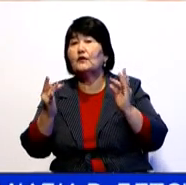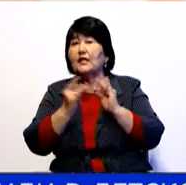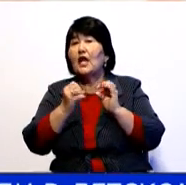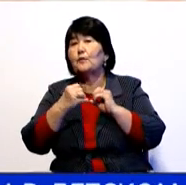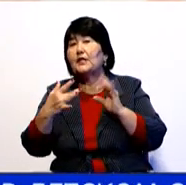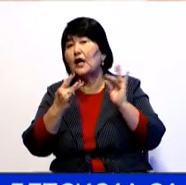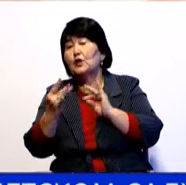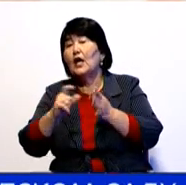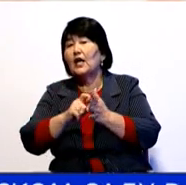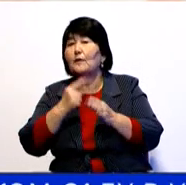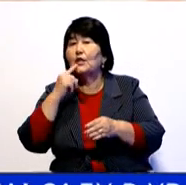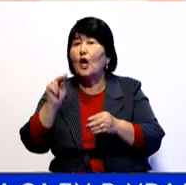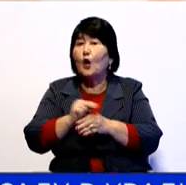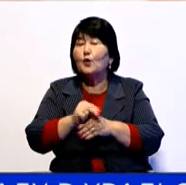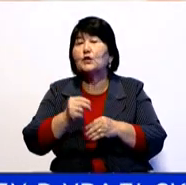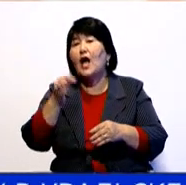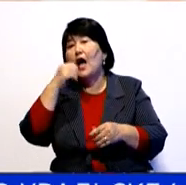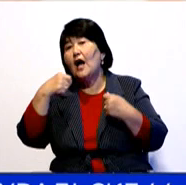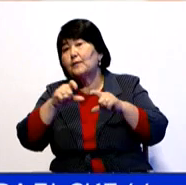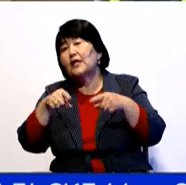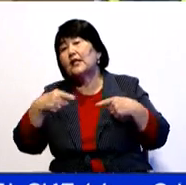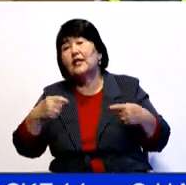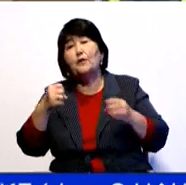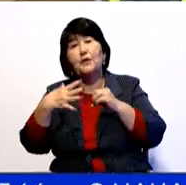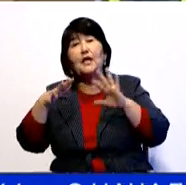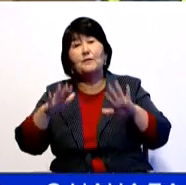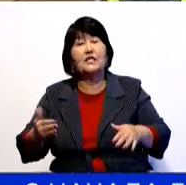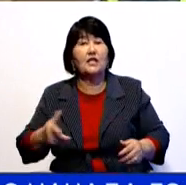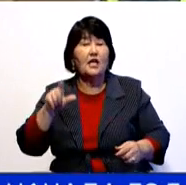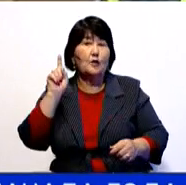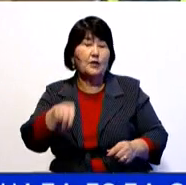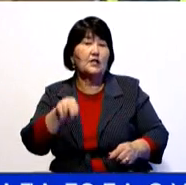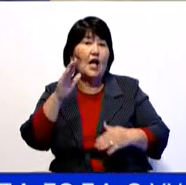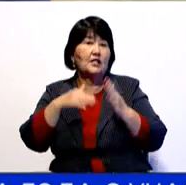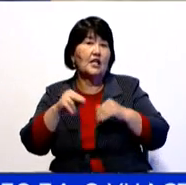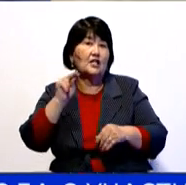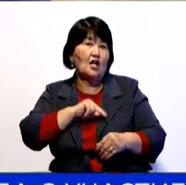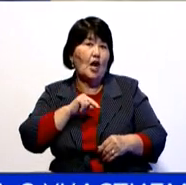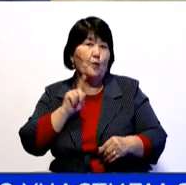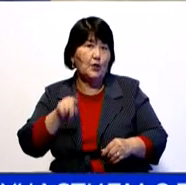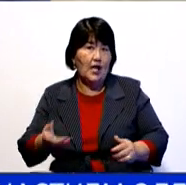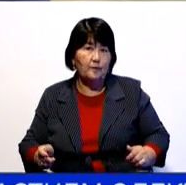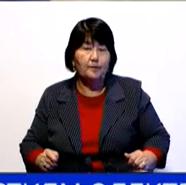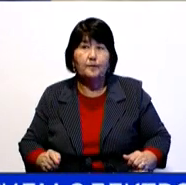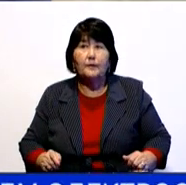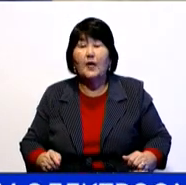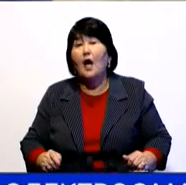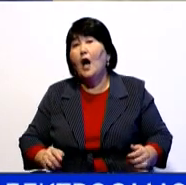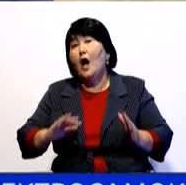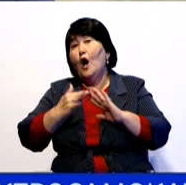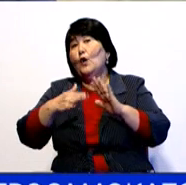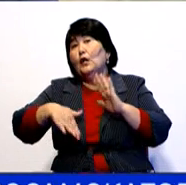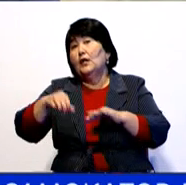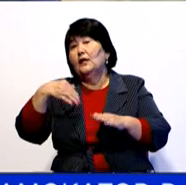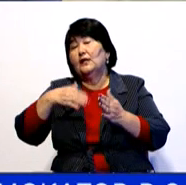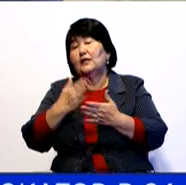коек, кабинет стоматолога, аптека и так далее. 15 местных жителей привлечено к строительным работам. Аул хорошеет.